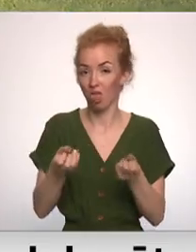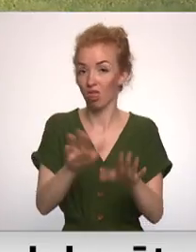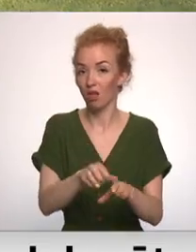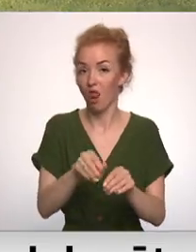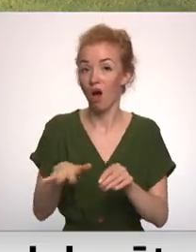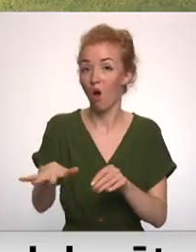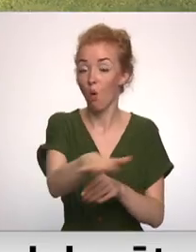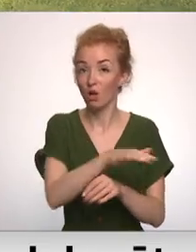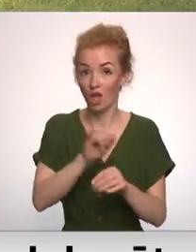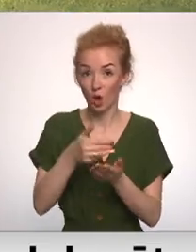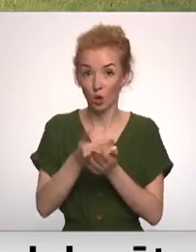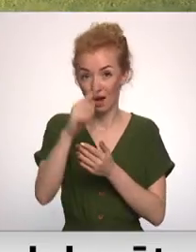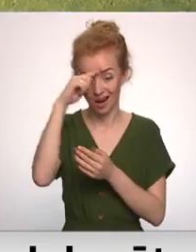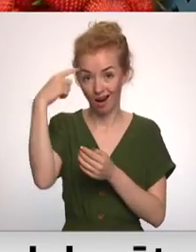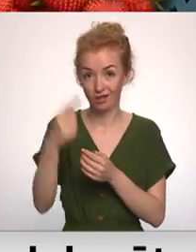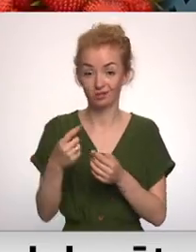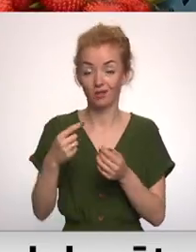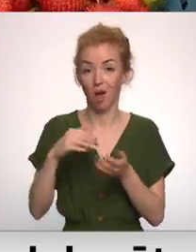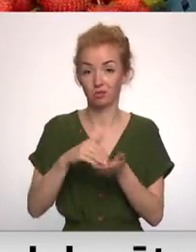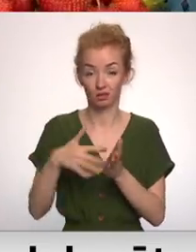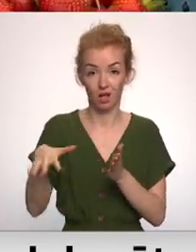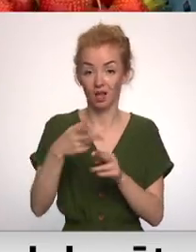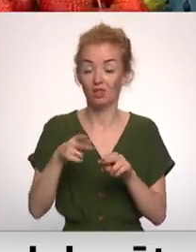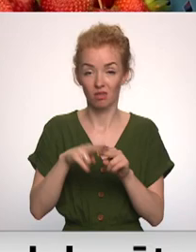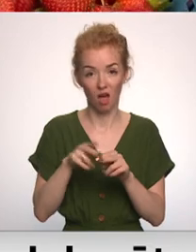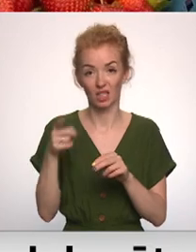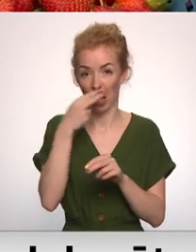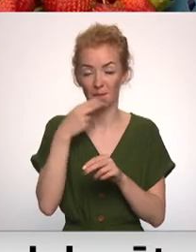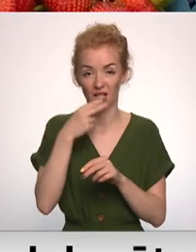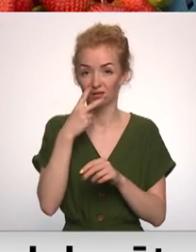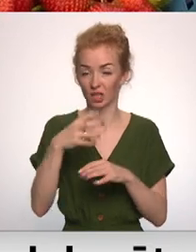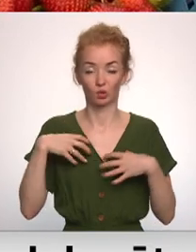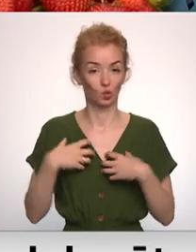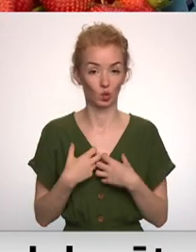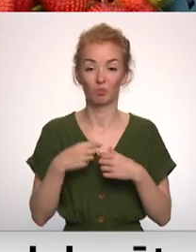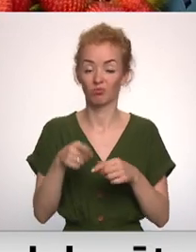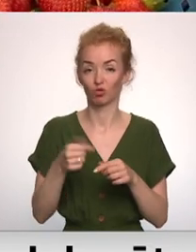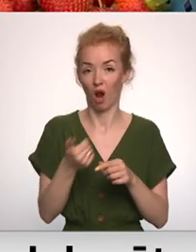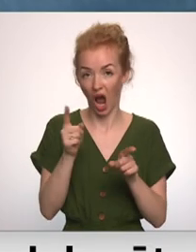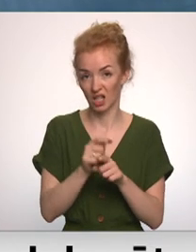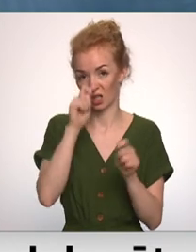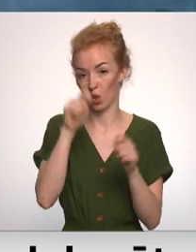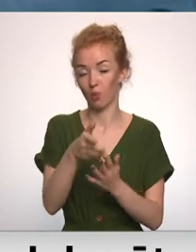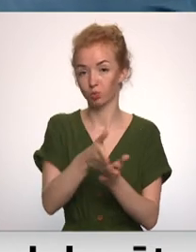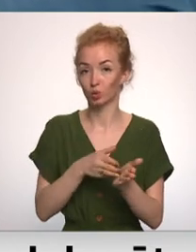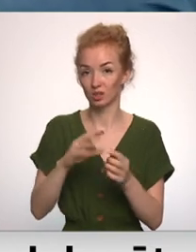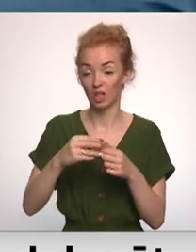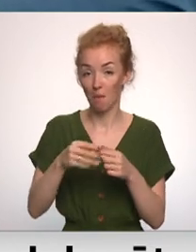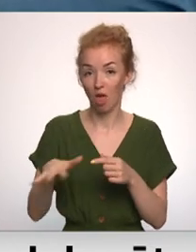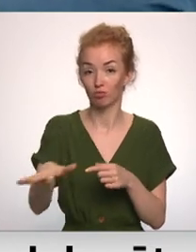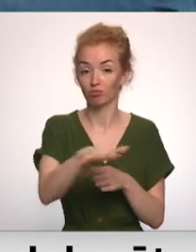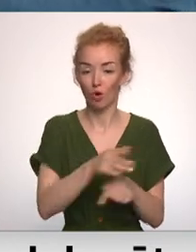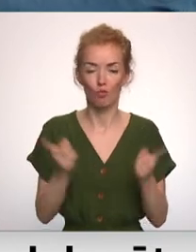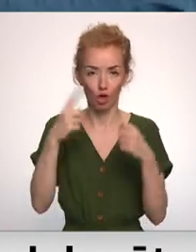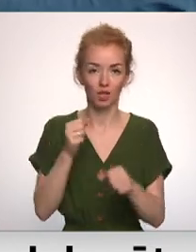Ja turpināsies karstie laika apstākļi, Zanes Ilgales kumji prognozēja, ka šogad scenārijs atkārtosies. Šovasar saimniecībā